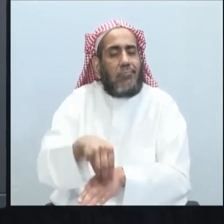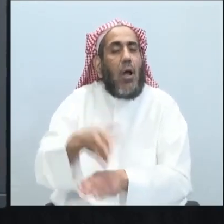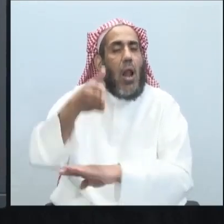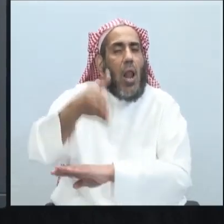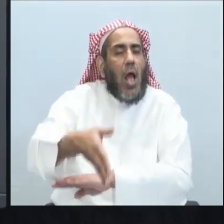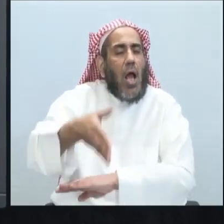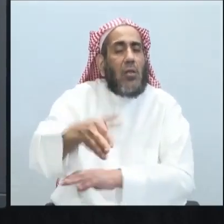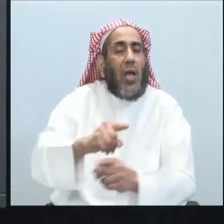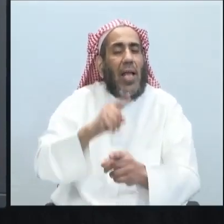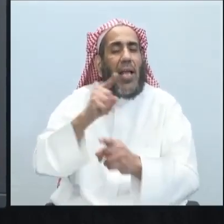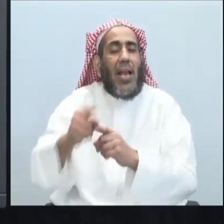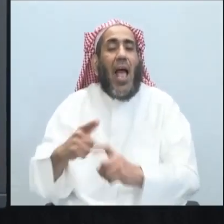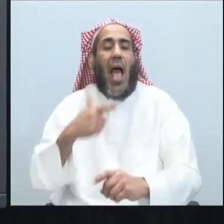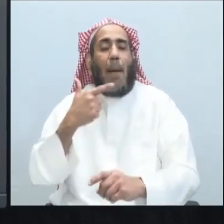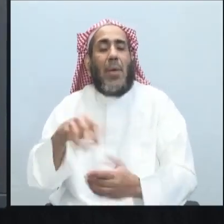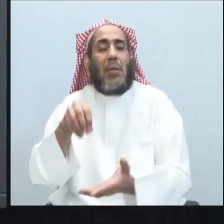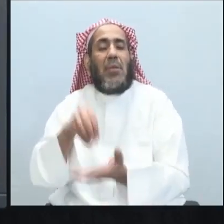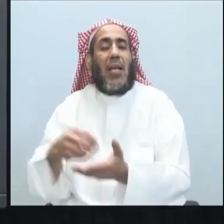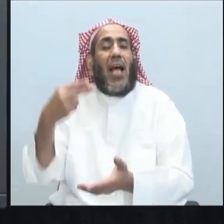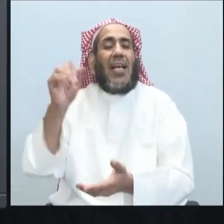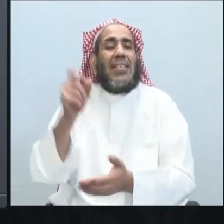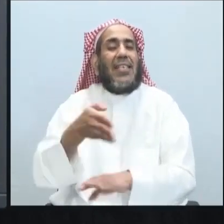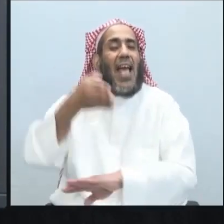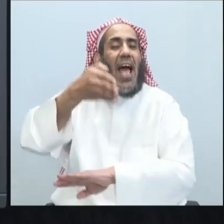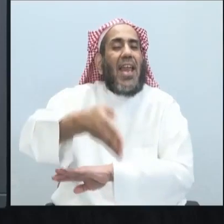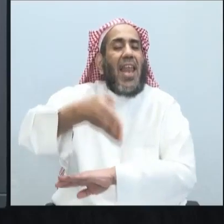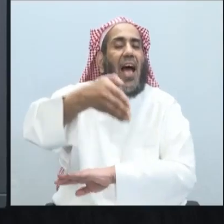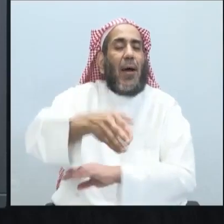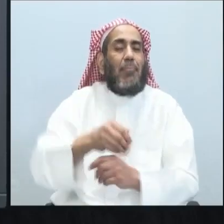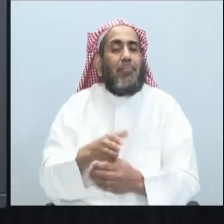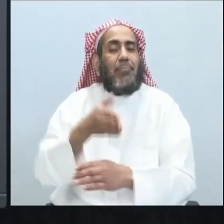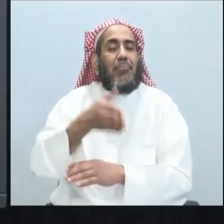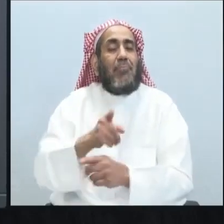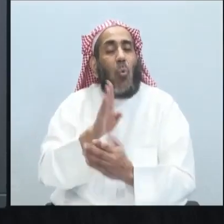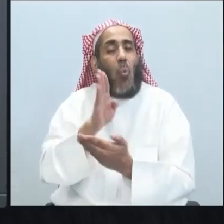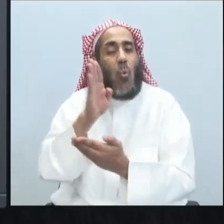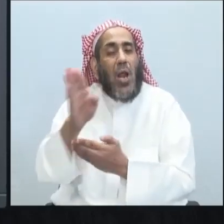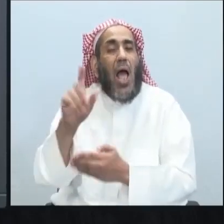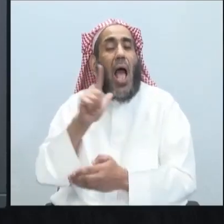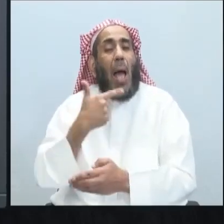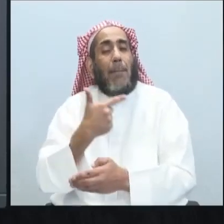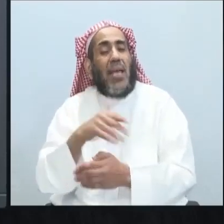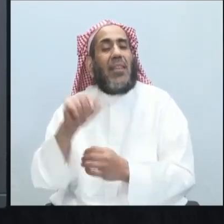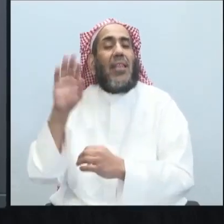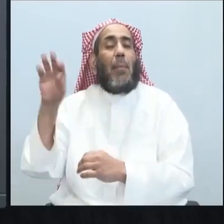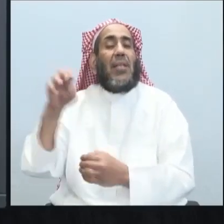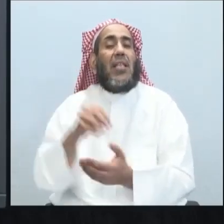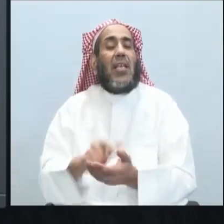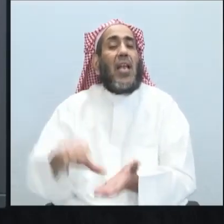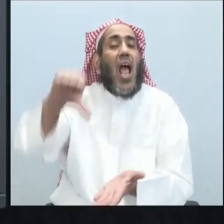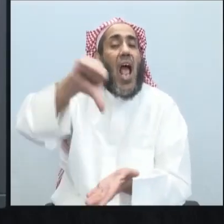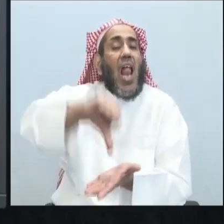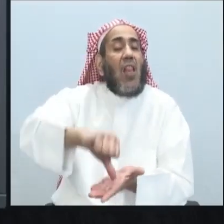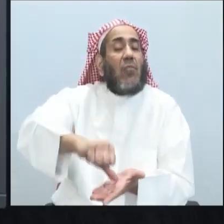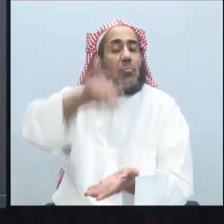و الى ابيض المدائن عنسي عنسي الناقه يقول وجهت ناقتي الى ابيض المدائن الى مكان الفرس